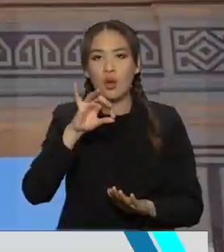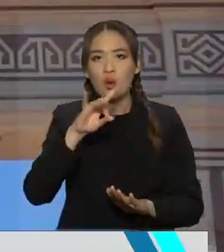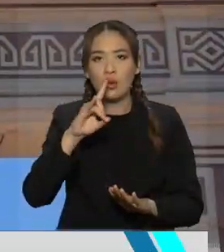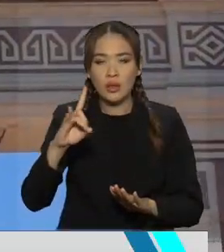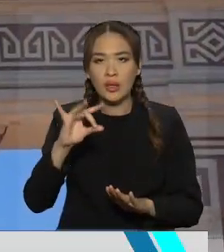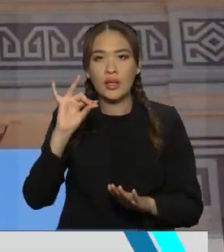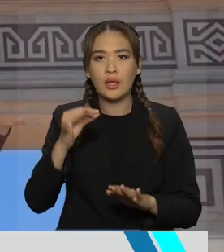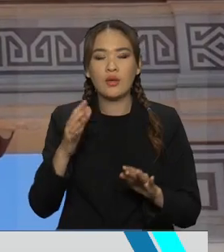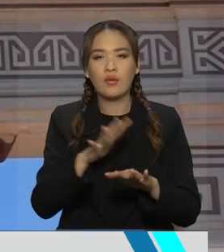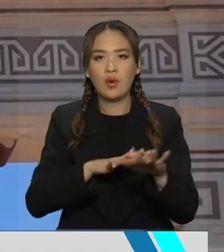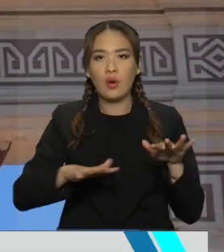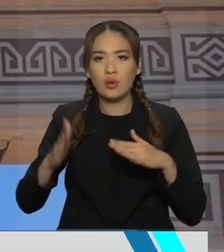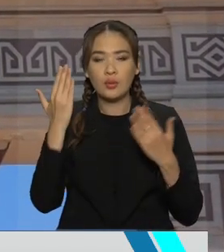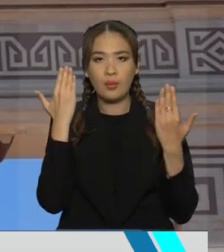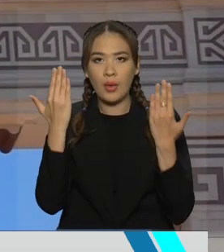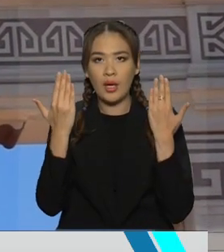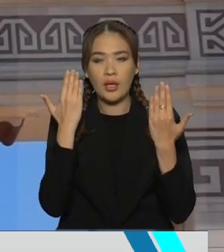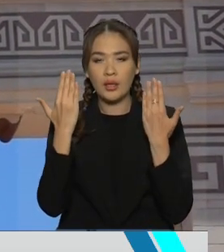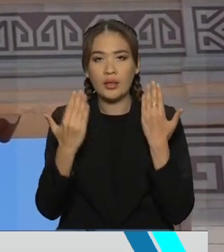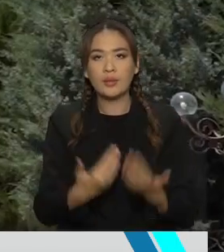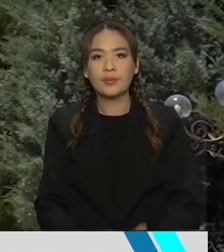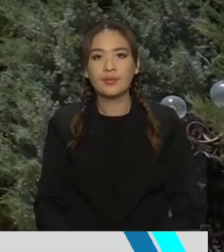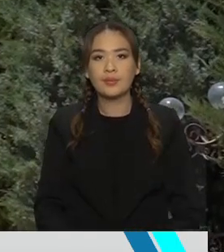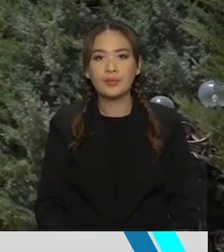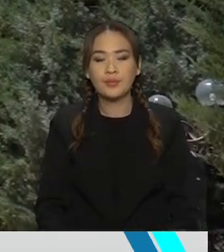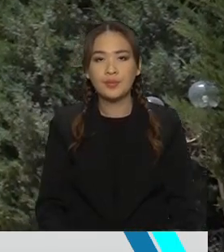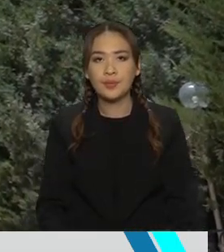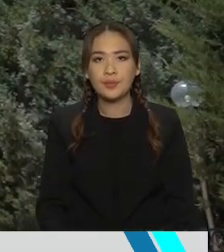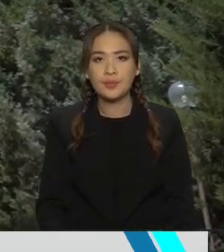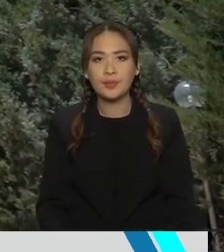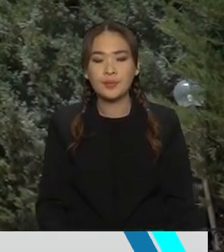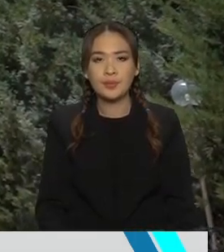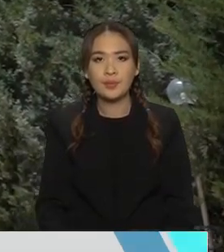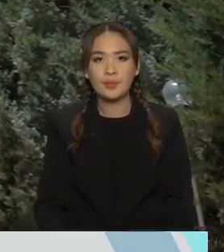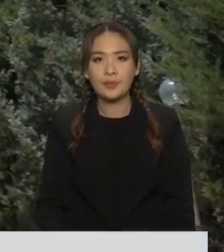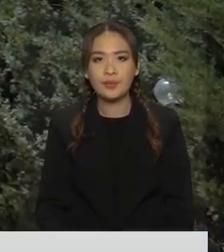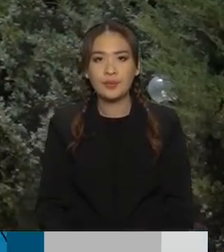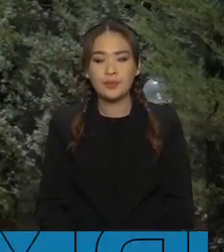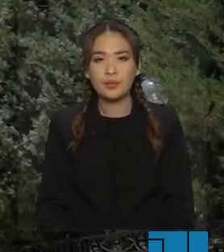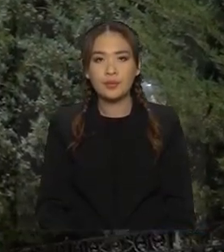фауны парка. Шудин Саидов, Мирас Ашенов, Абзал Турабеков, Жибек Жоле, Шымкент.